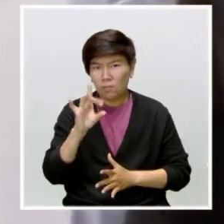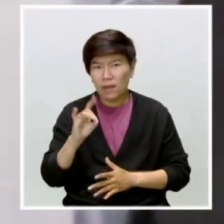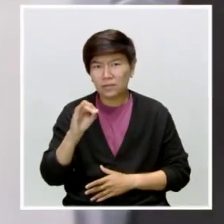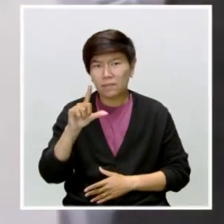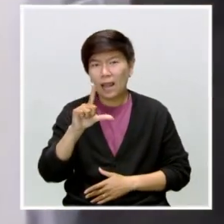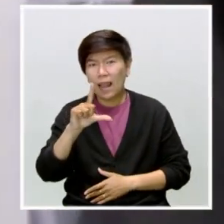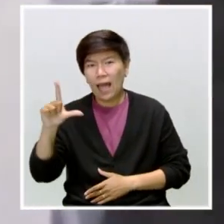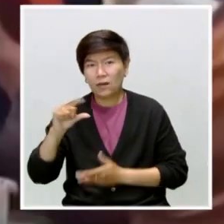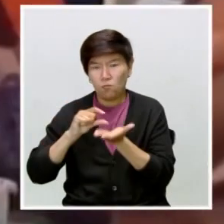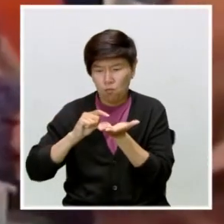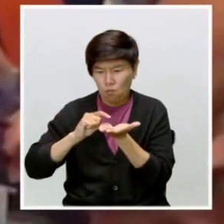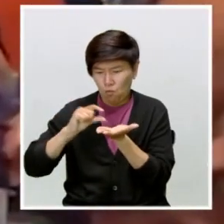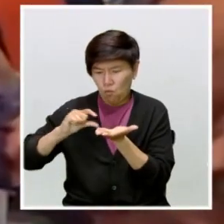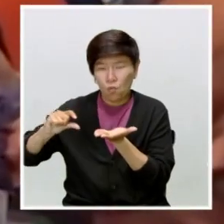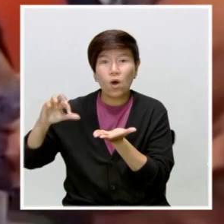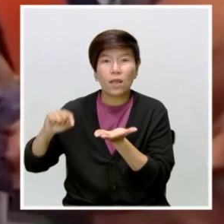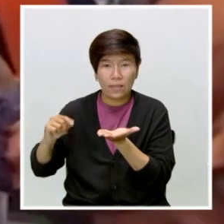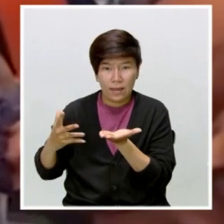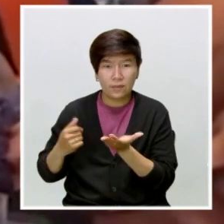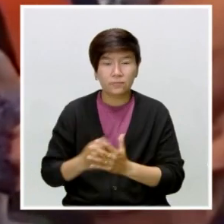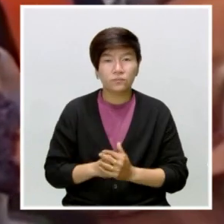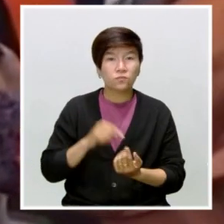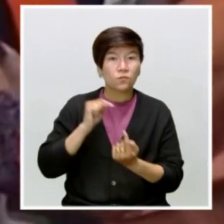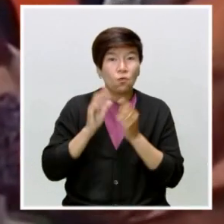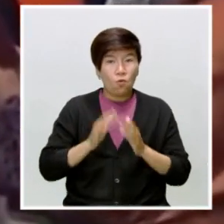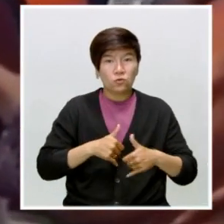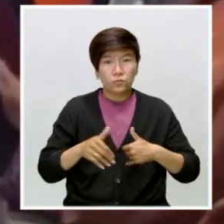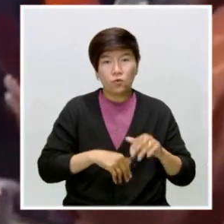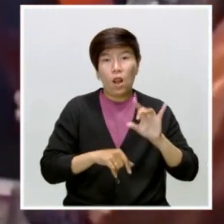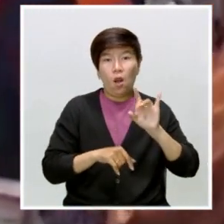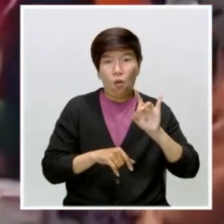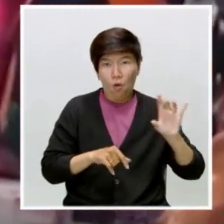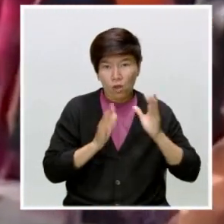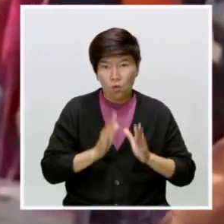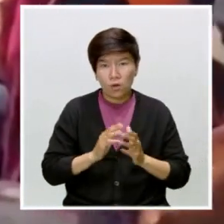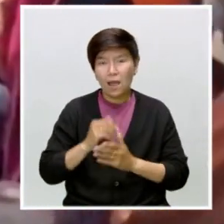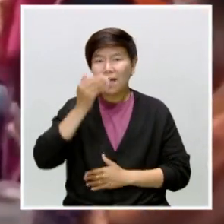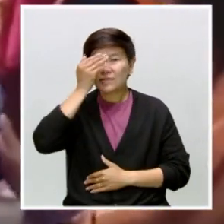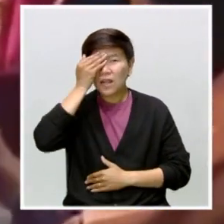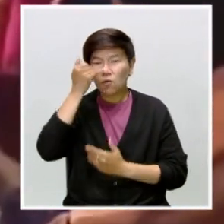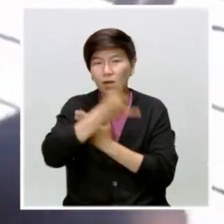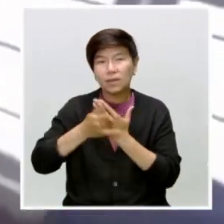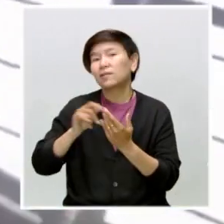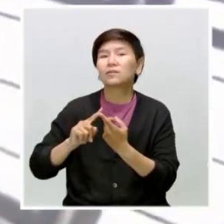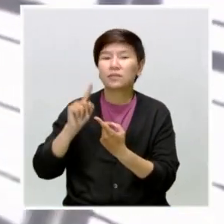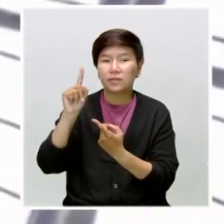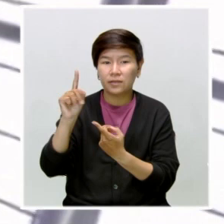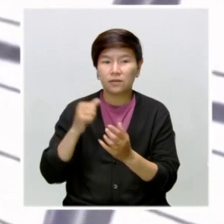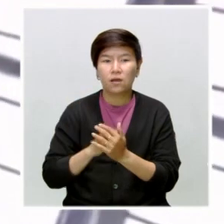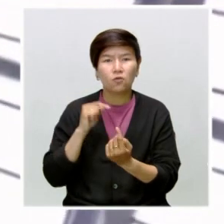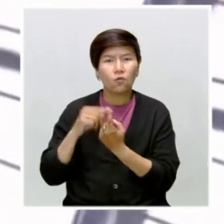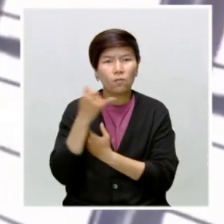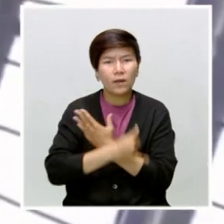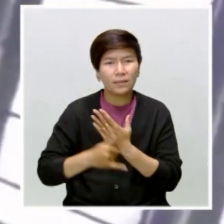นะคะถ้าคิดตามสัดส่วนการฉีดวัคซีนต่อประชากร100คนอิสราเอลยังมาเป็นอันดับ1ค่ะตามมาด้วยเซเชล